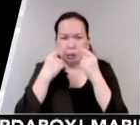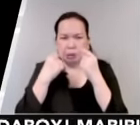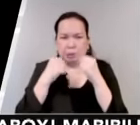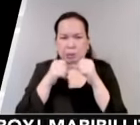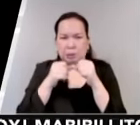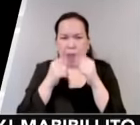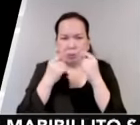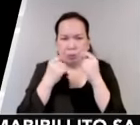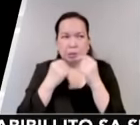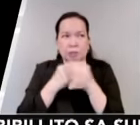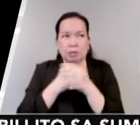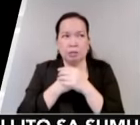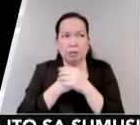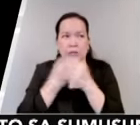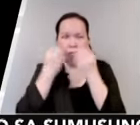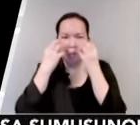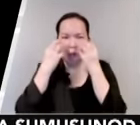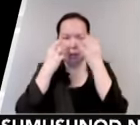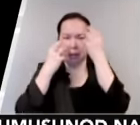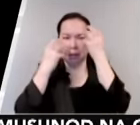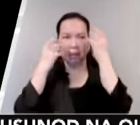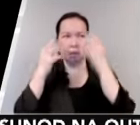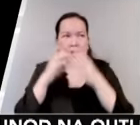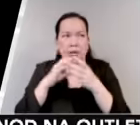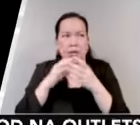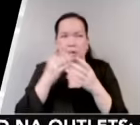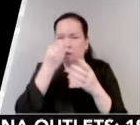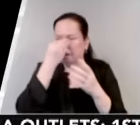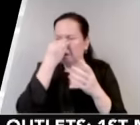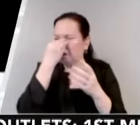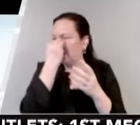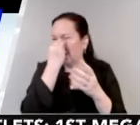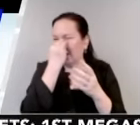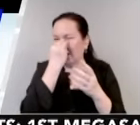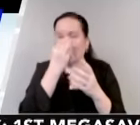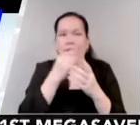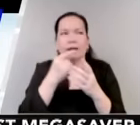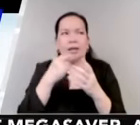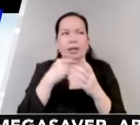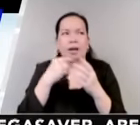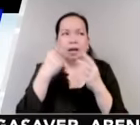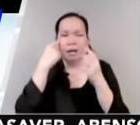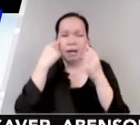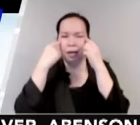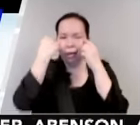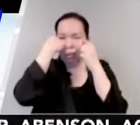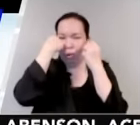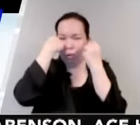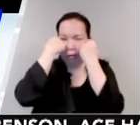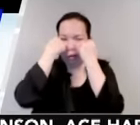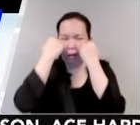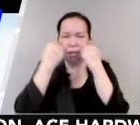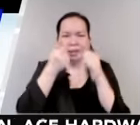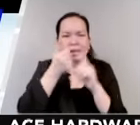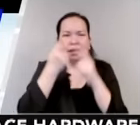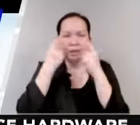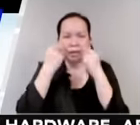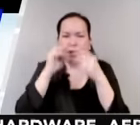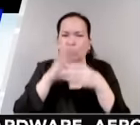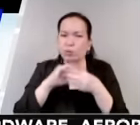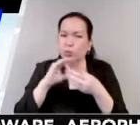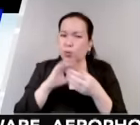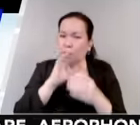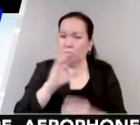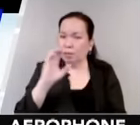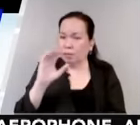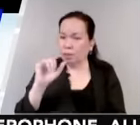Maga ang mukha, may benda sa ilong at may pasa sa ilalim ng mga mata. Nang lumuluwang kinuwento ni Cindy, di niya tunay na